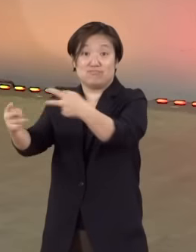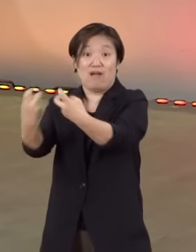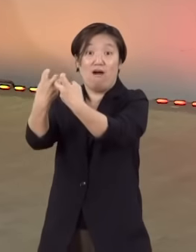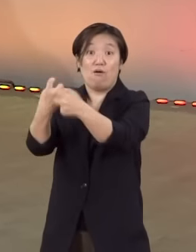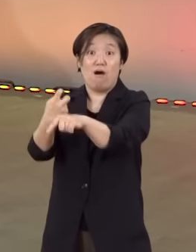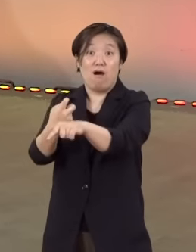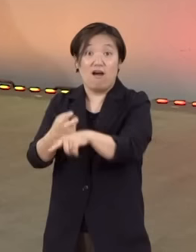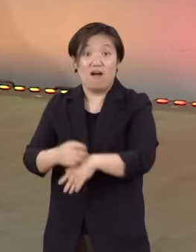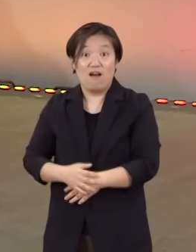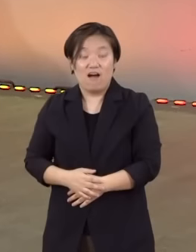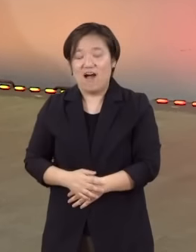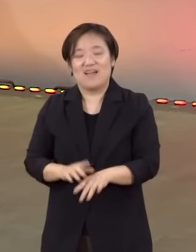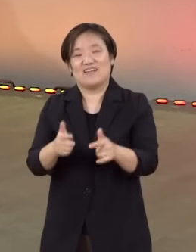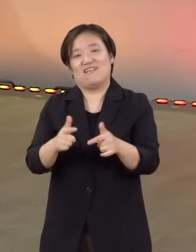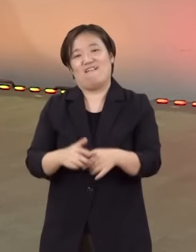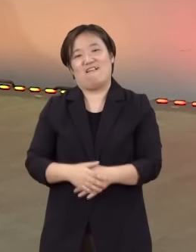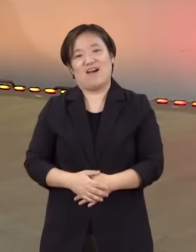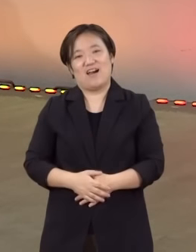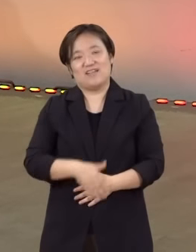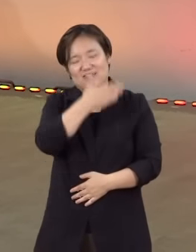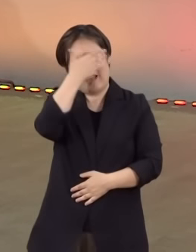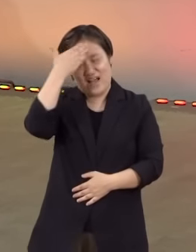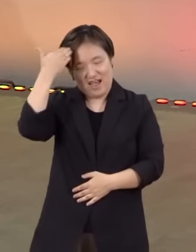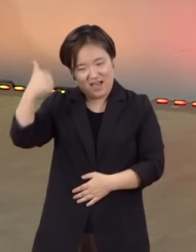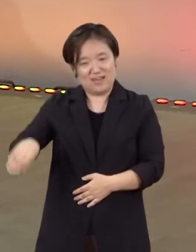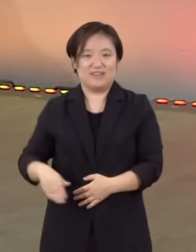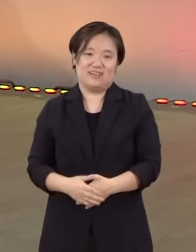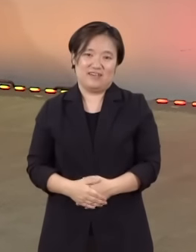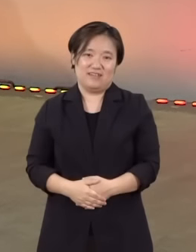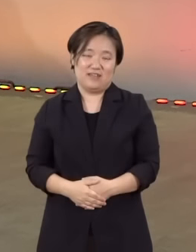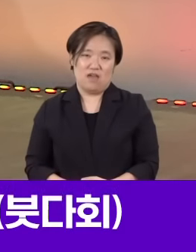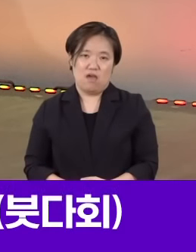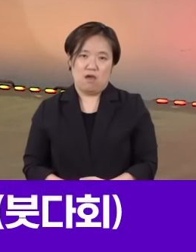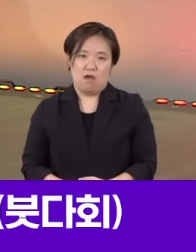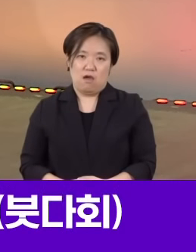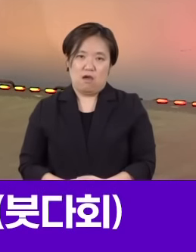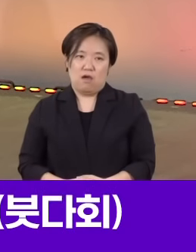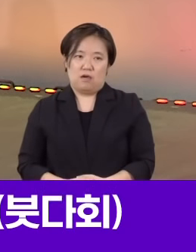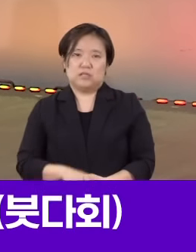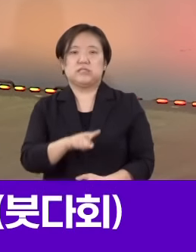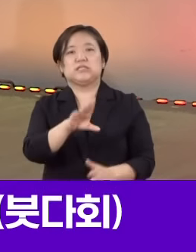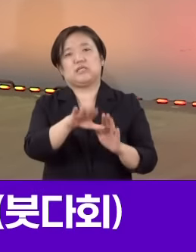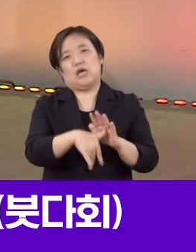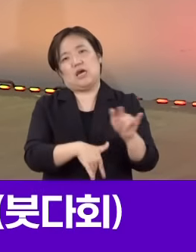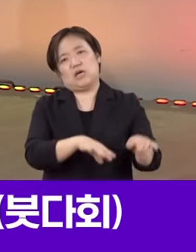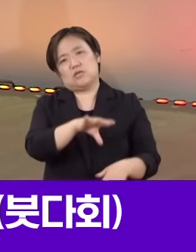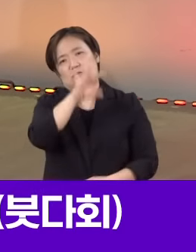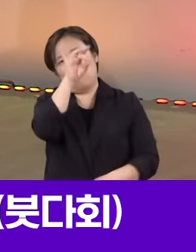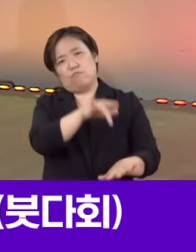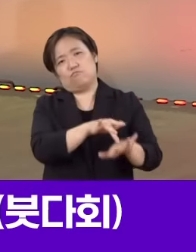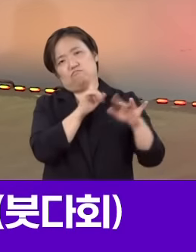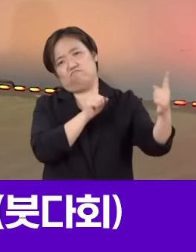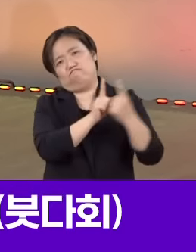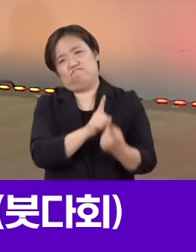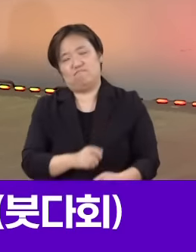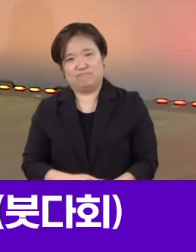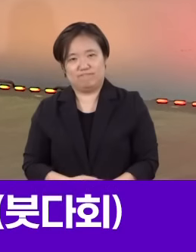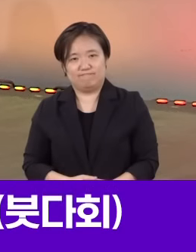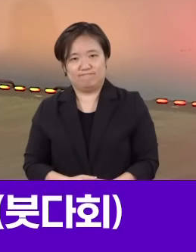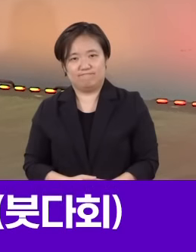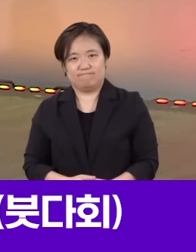그때가 귀신을 처음 봤을 때였습니다 그리고 염불의 힘을 느꼈던